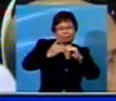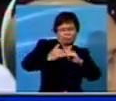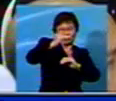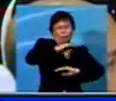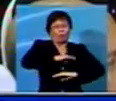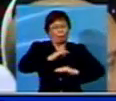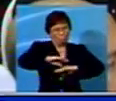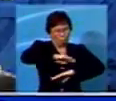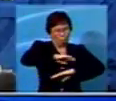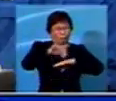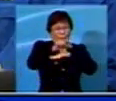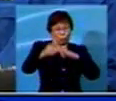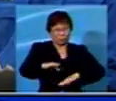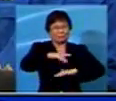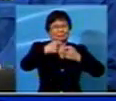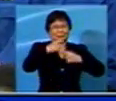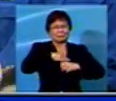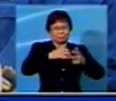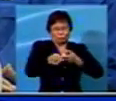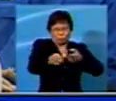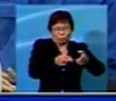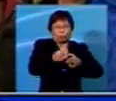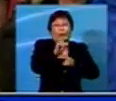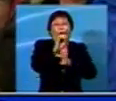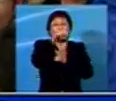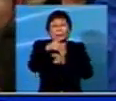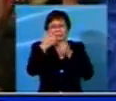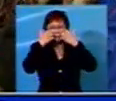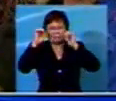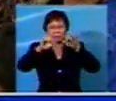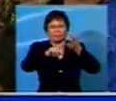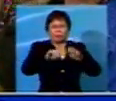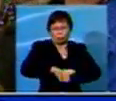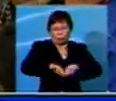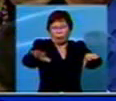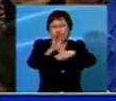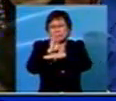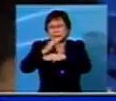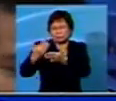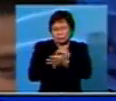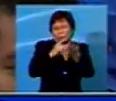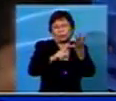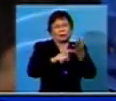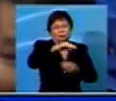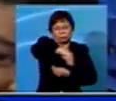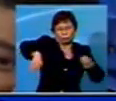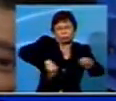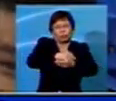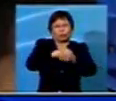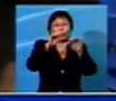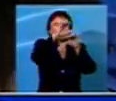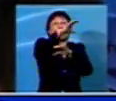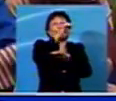kepuasan pelanggan mengurus kos operasi secara efisen meluaskan bises baru mentransformasikan